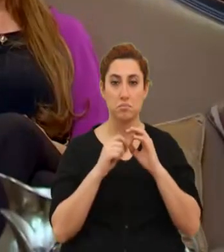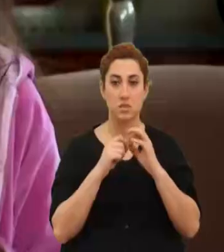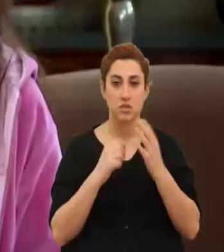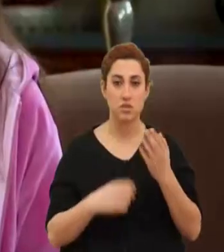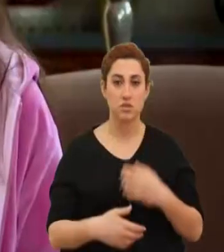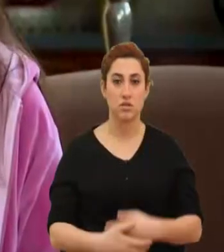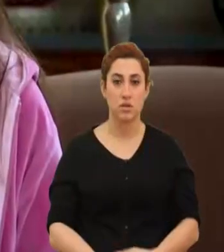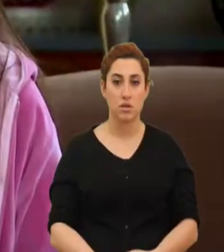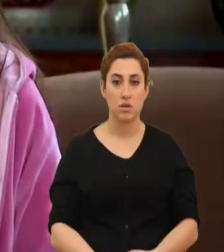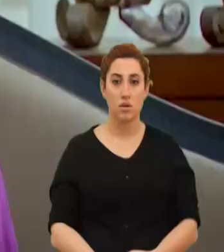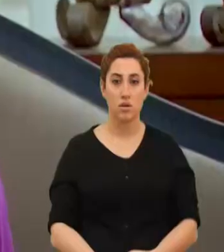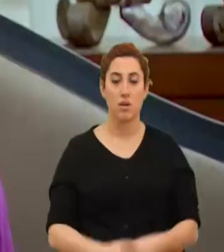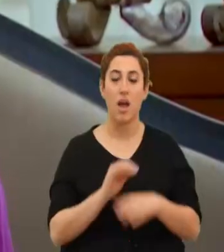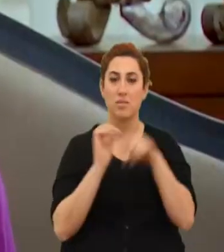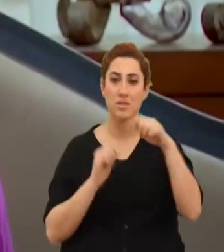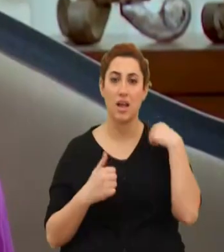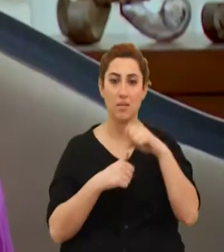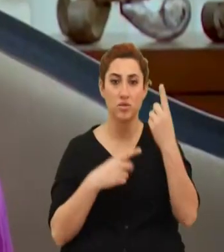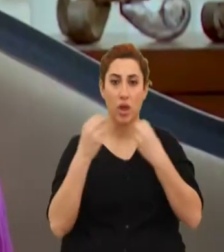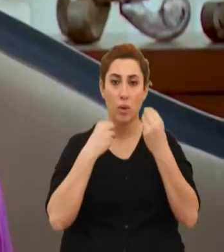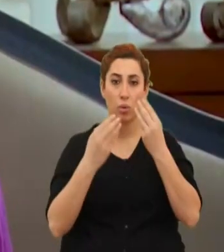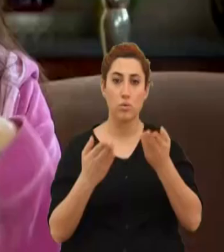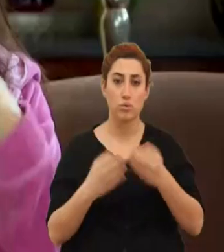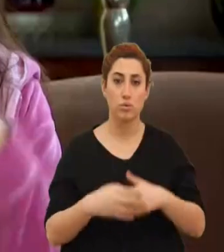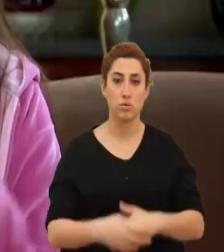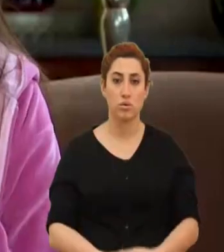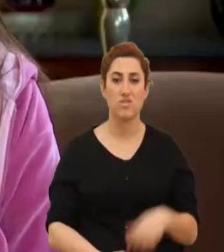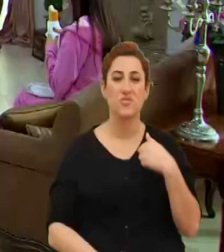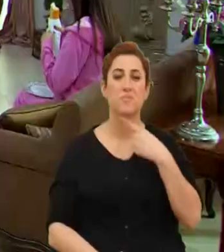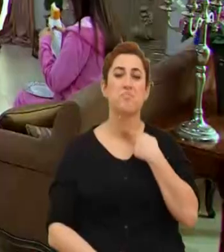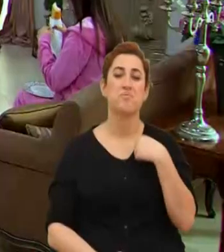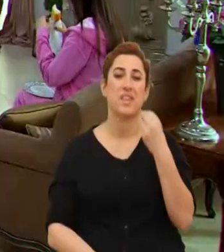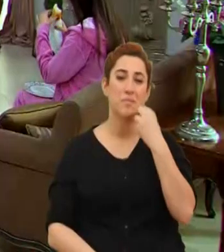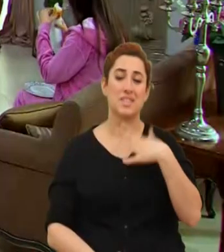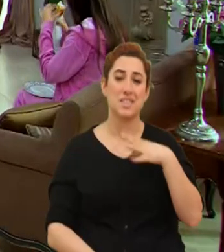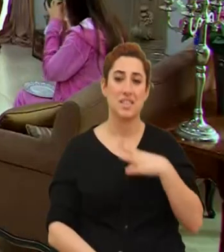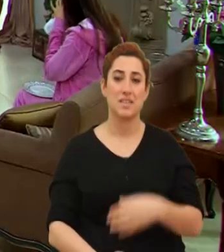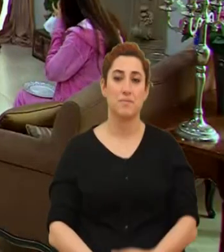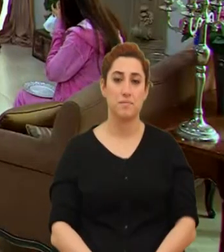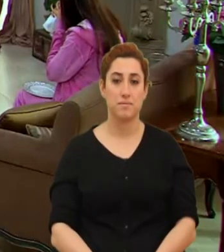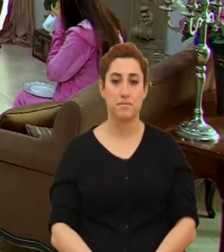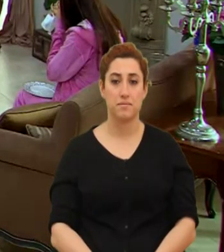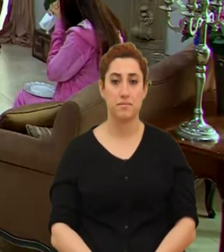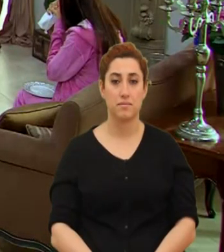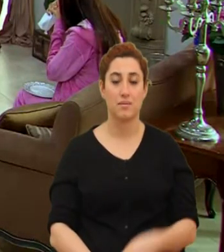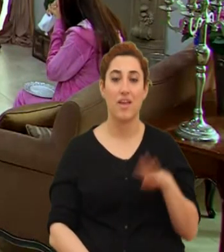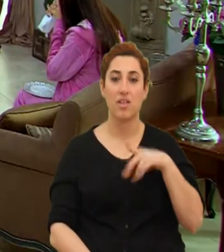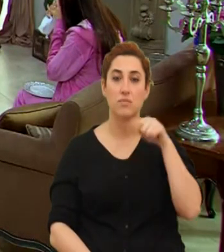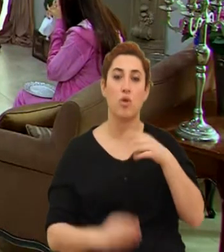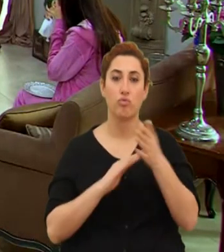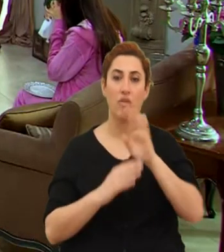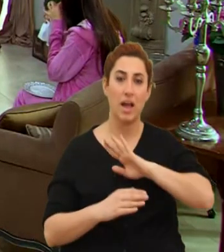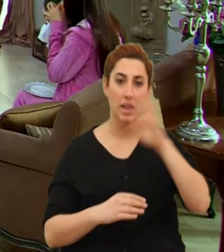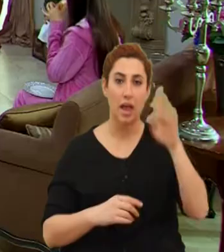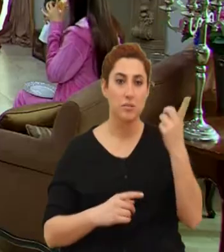Biricik? Hayatım sen yine mi bir şeyler yiyorsun? Canım bir şeyler atıştırmak istedim. Evladım sen